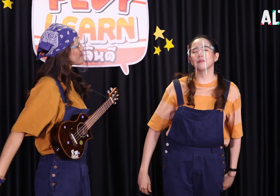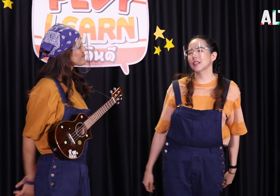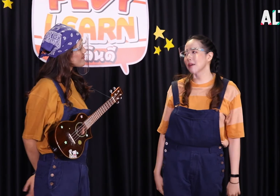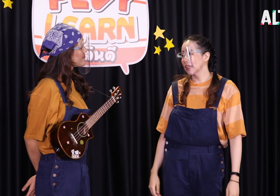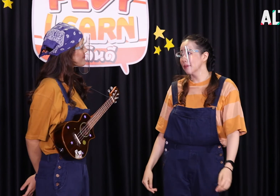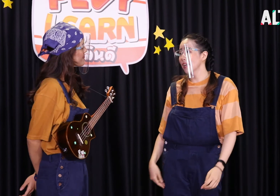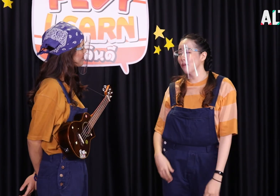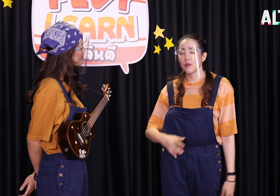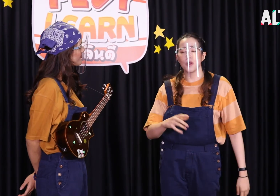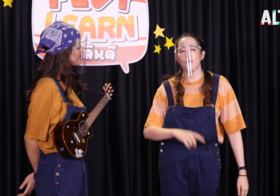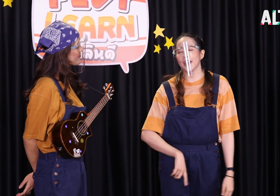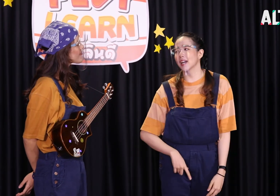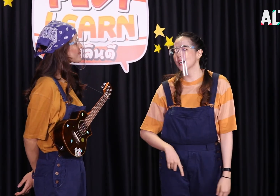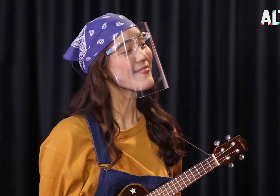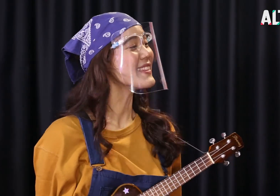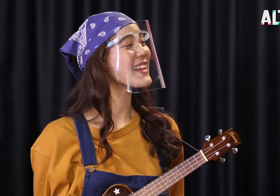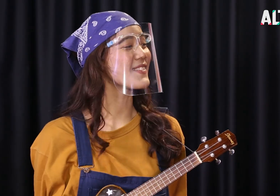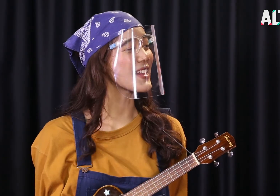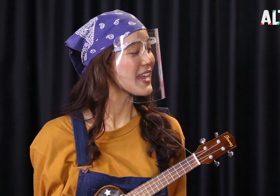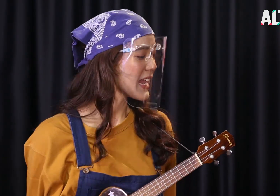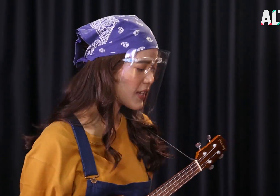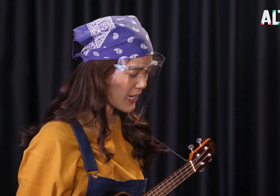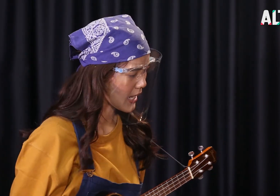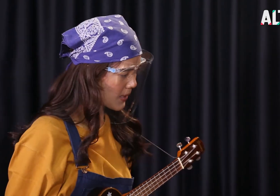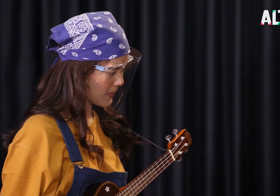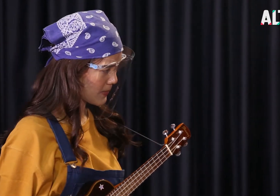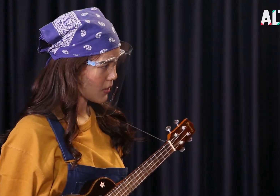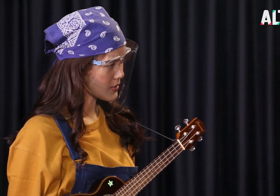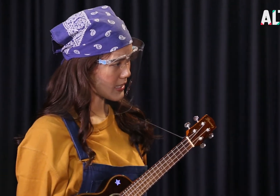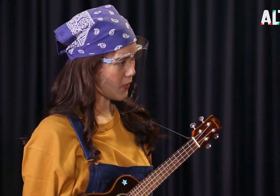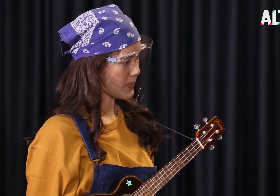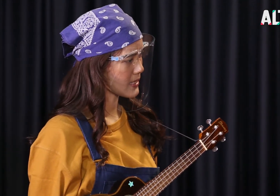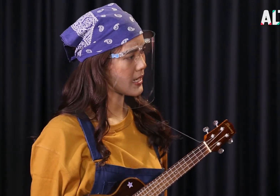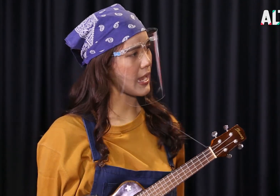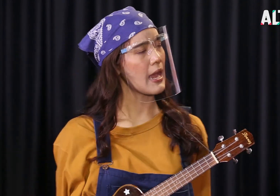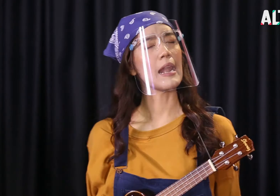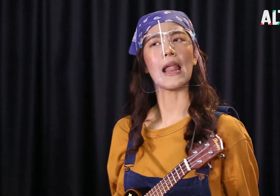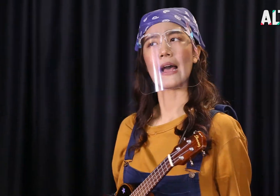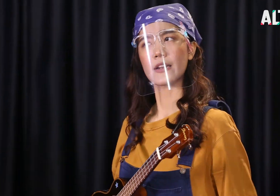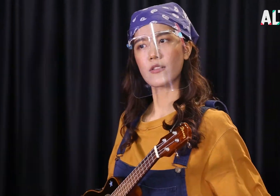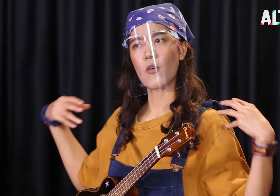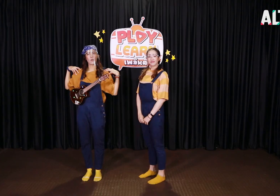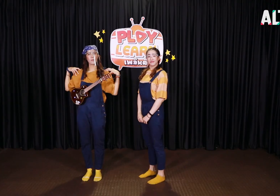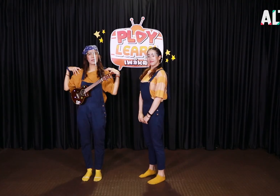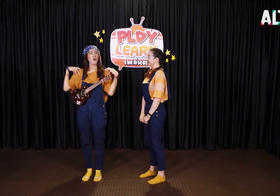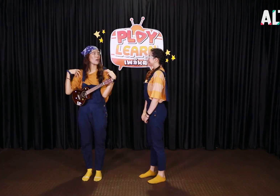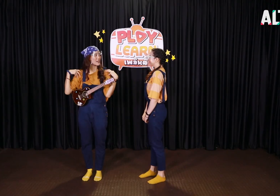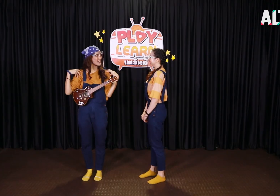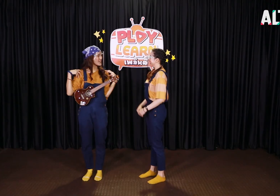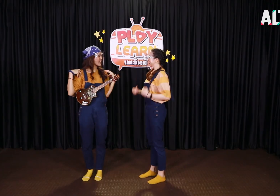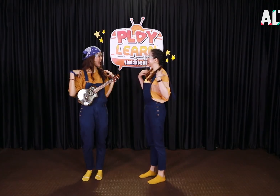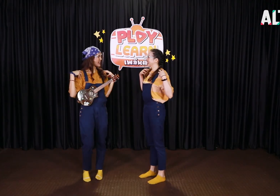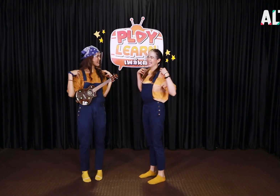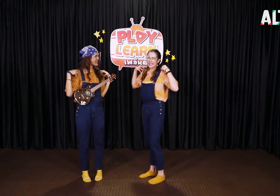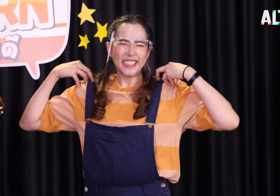ไปทำตามคลิปนะวันเว้นวันนะ ดีเลยพี่เตยแต่เนี่ยพี่พิมพ์ก็รู้สึกนะว่าพี่เตยอ่ะหลังตรงไม่งอเหมือนเดิ